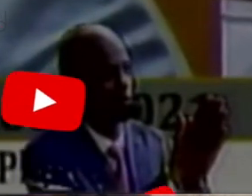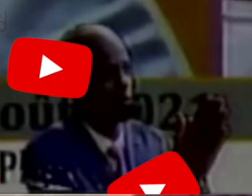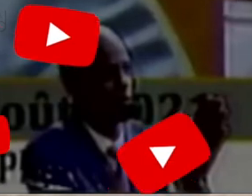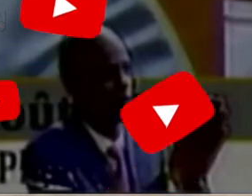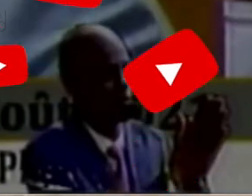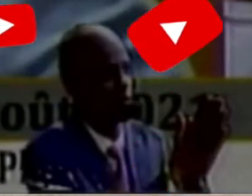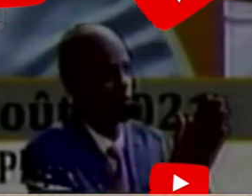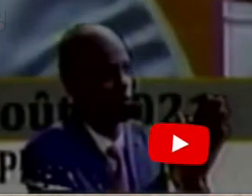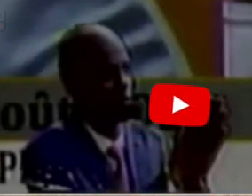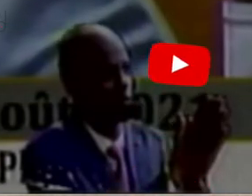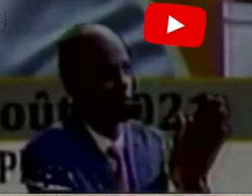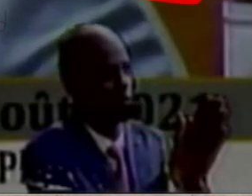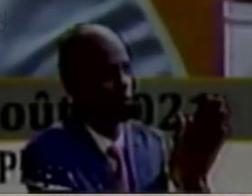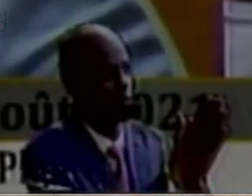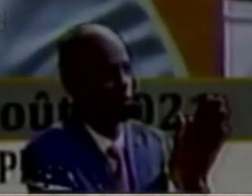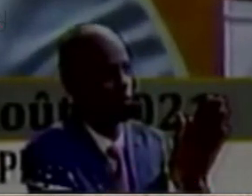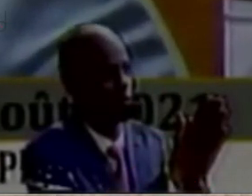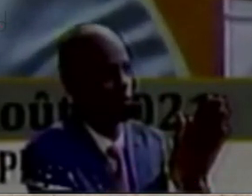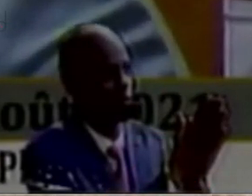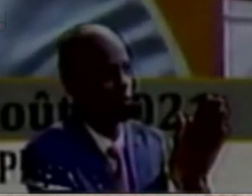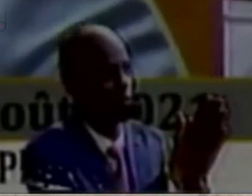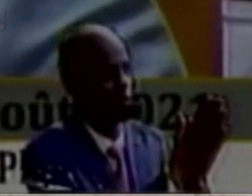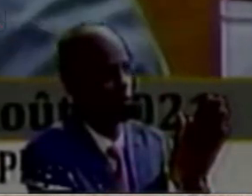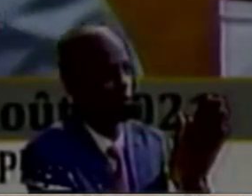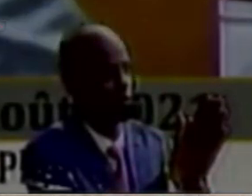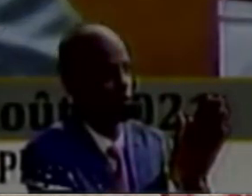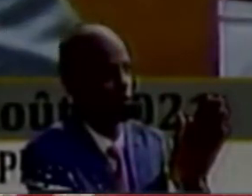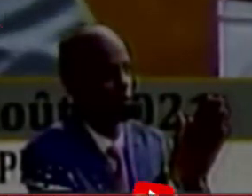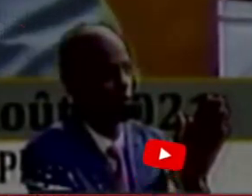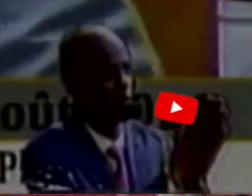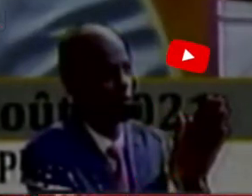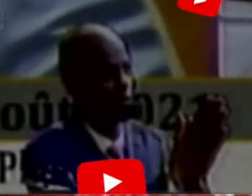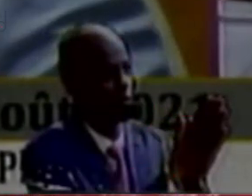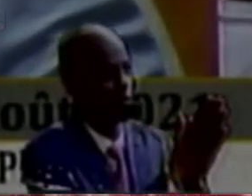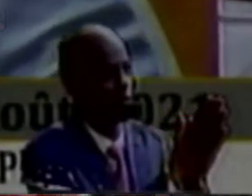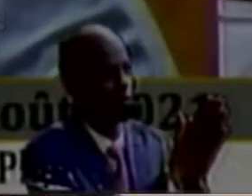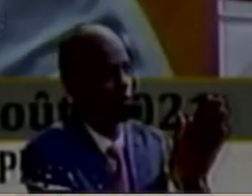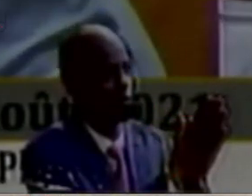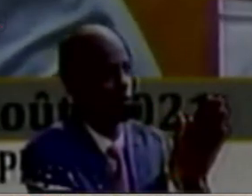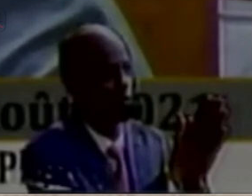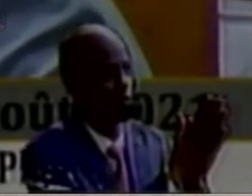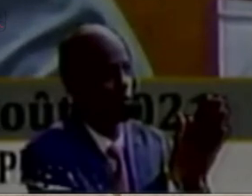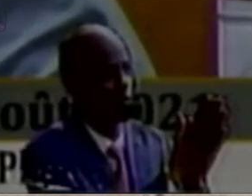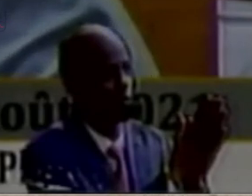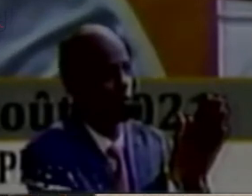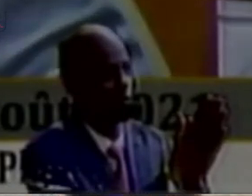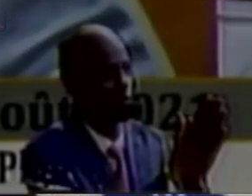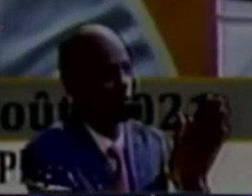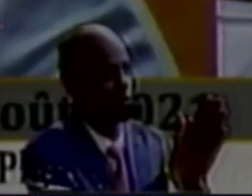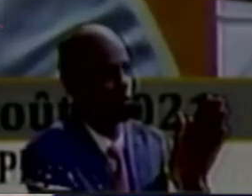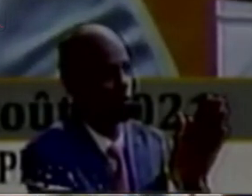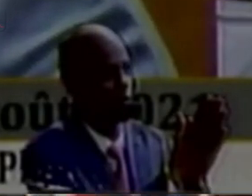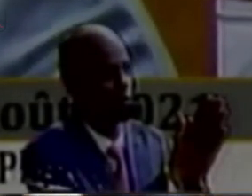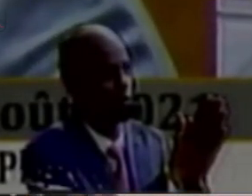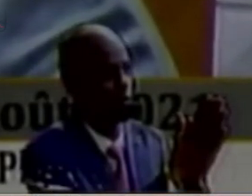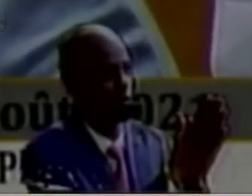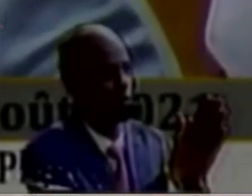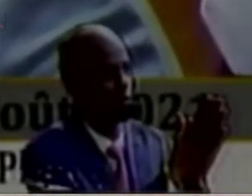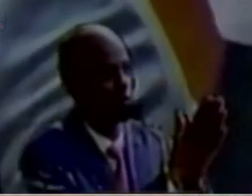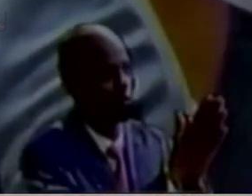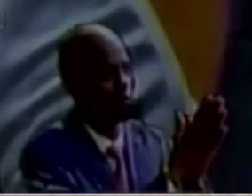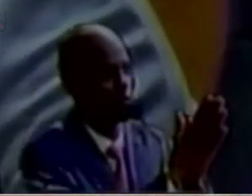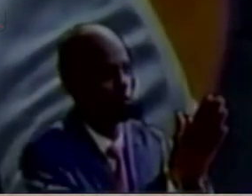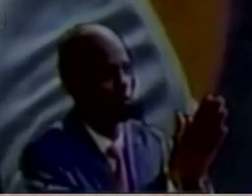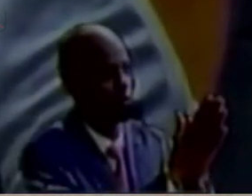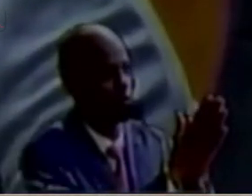debout et avancer pour cela. Le post-disaster need assessment, PDNA, que nous allons élaborer, c'est que le